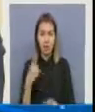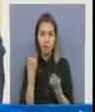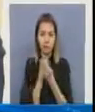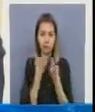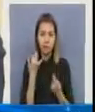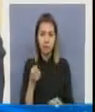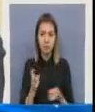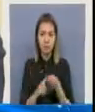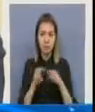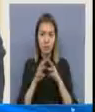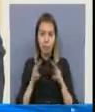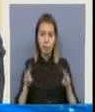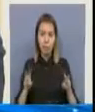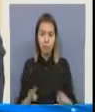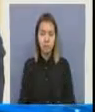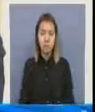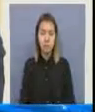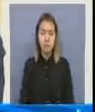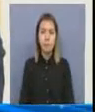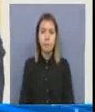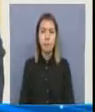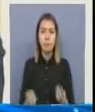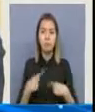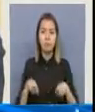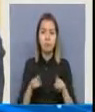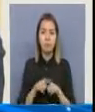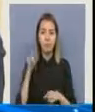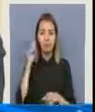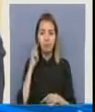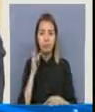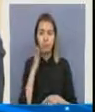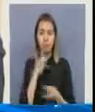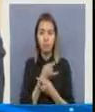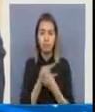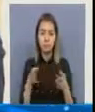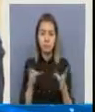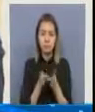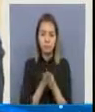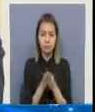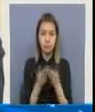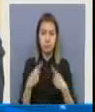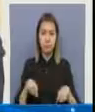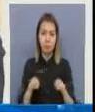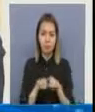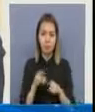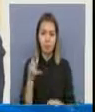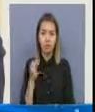және байланыс министрлігінің ұйымдастыруымен, Қазақстан ұлттық телеарнасымен бірге ұйымдастыруымен